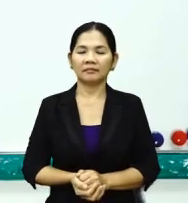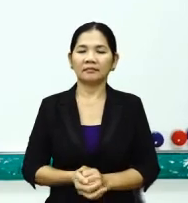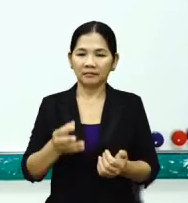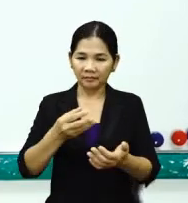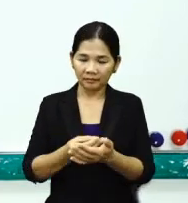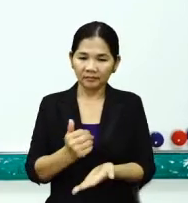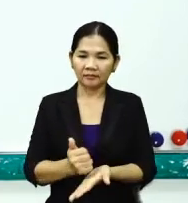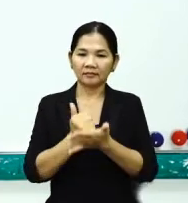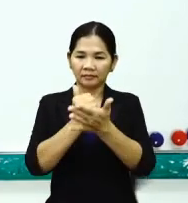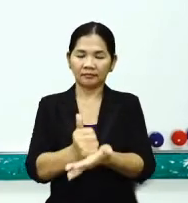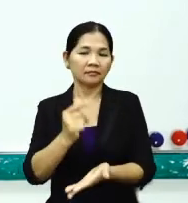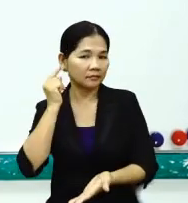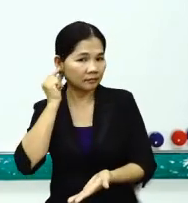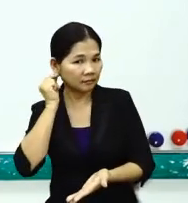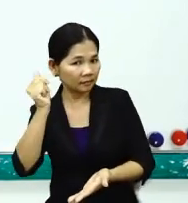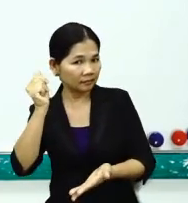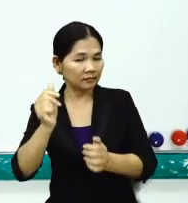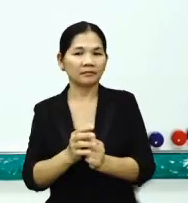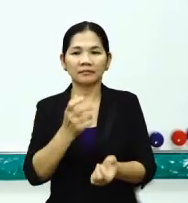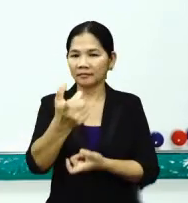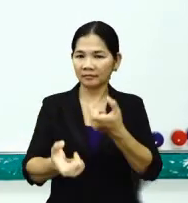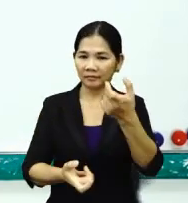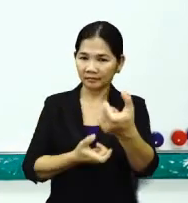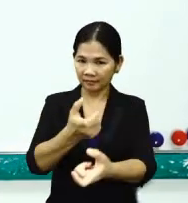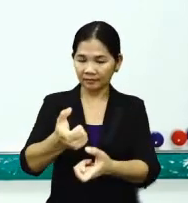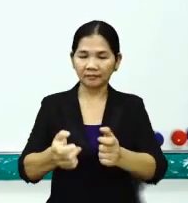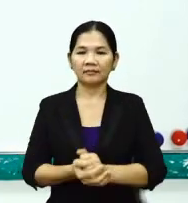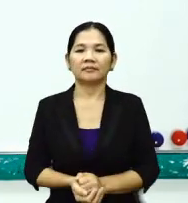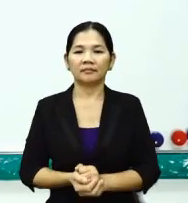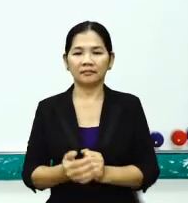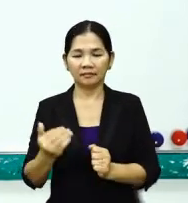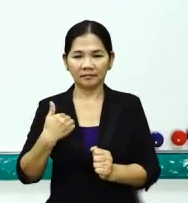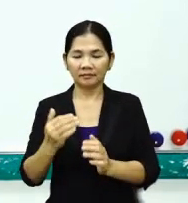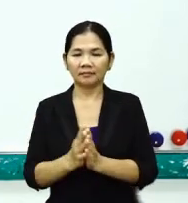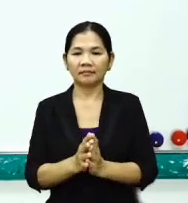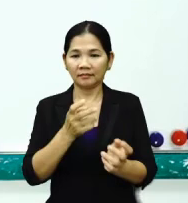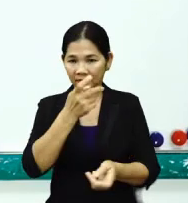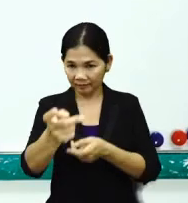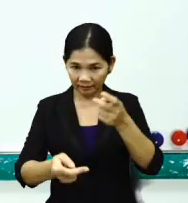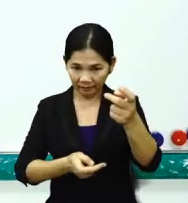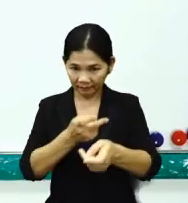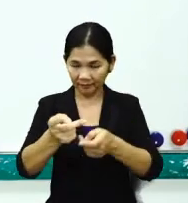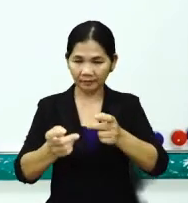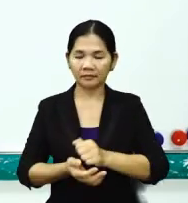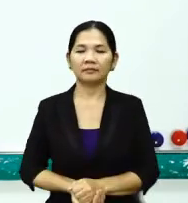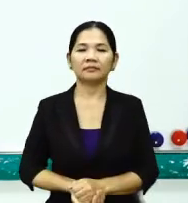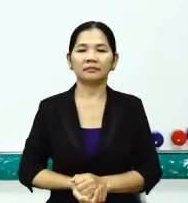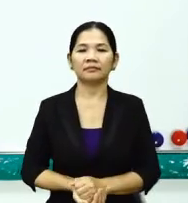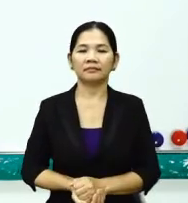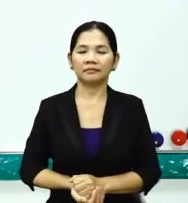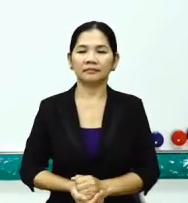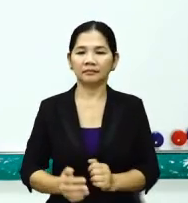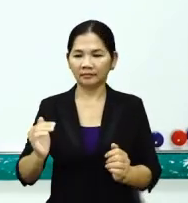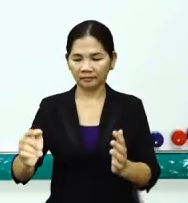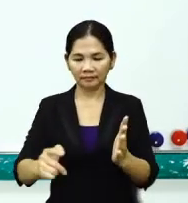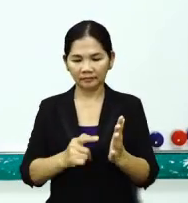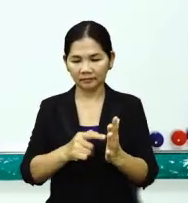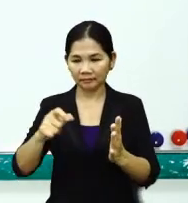tư chui mặt đáy lụa đồ nữ ạp xa sổ